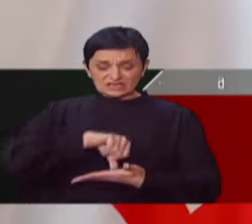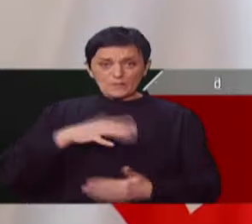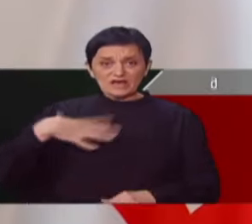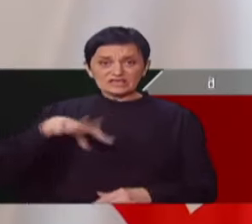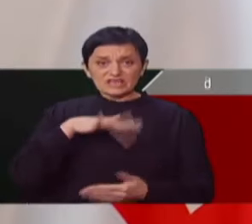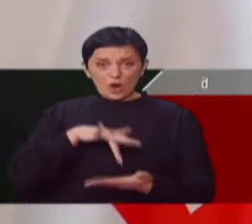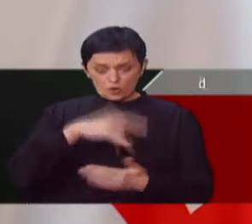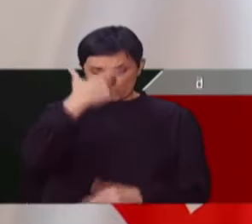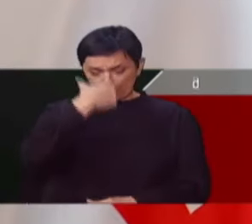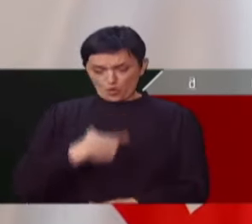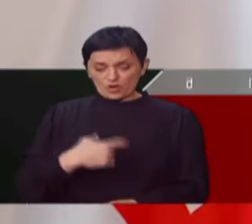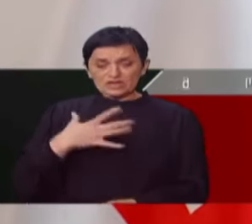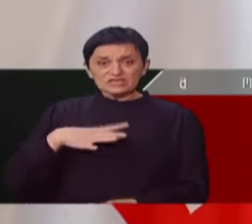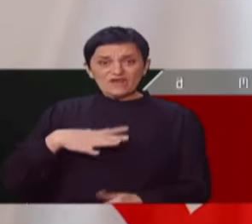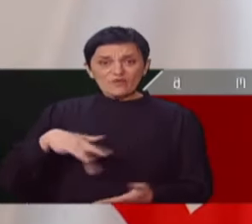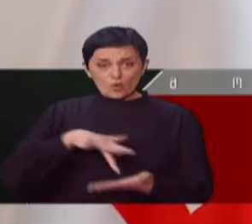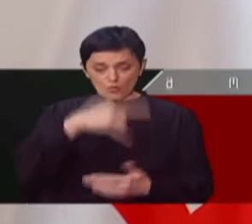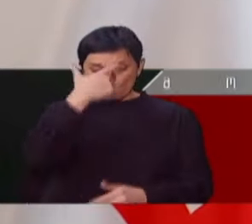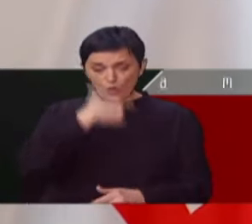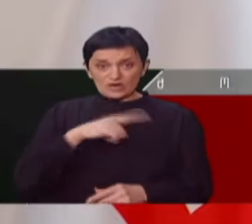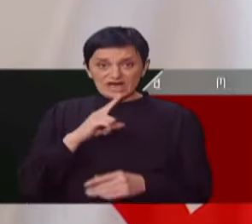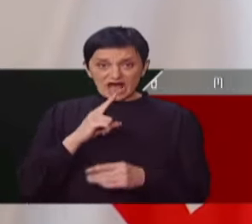Картум Харис